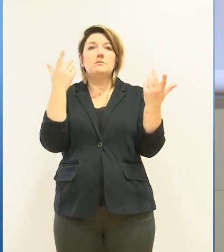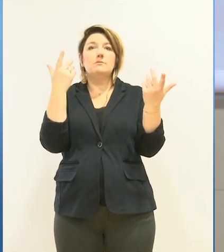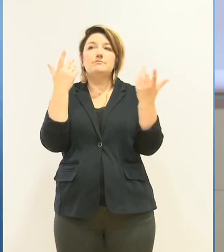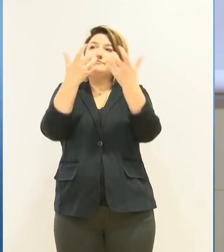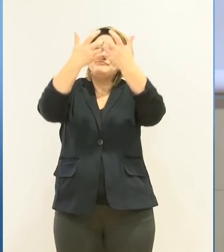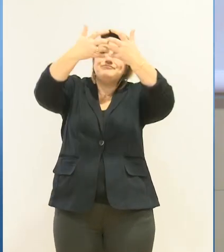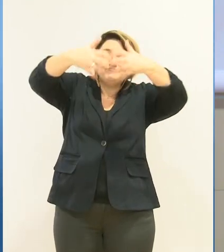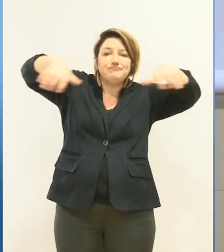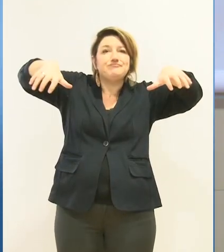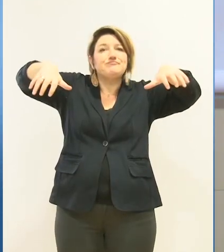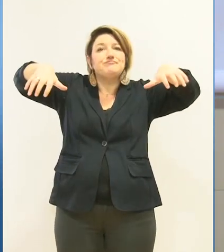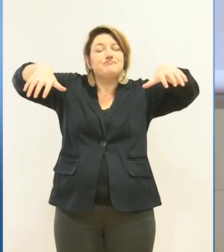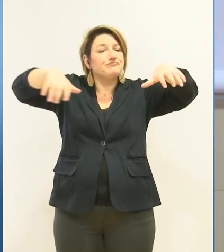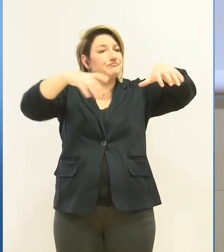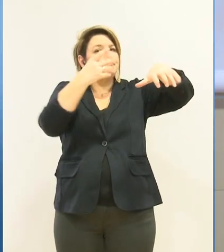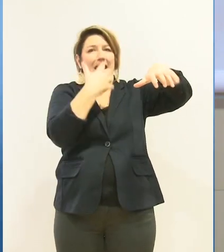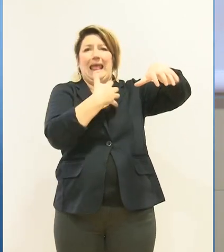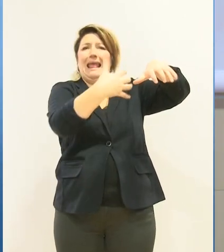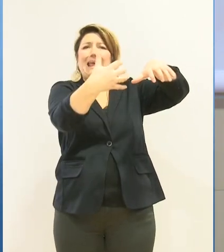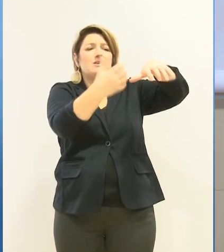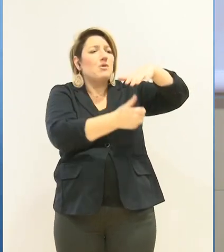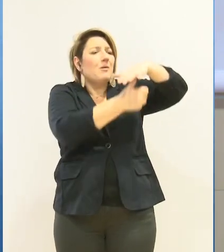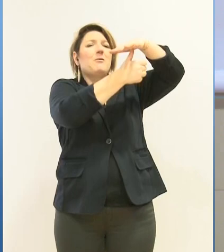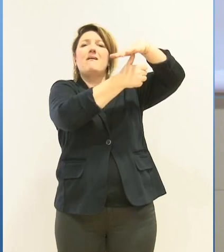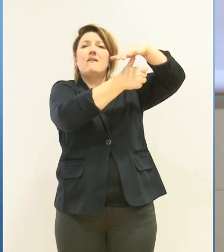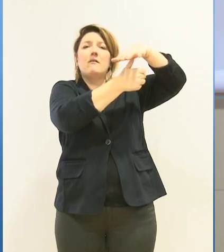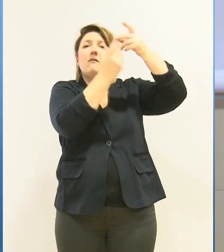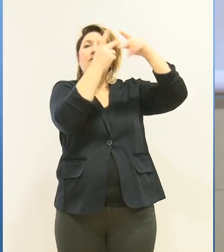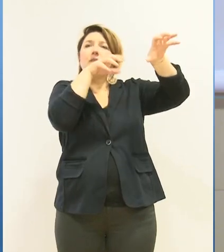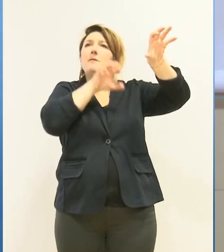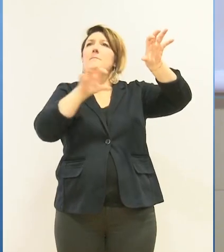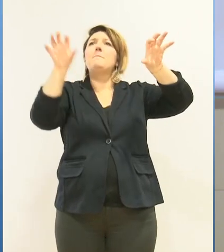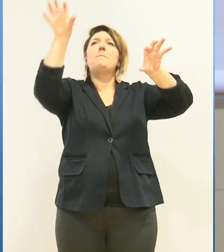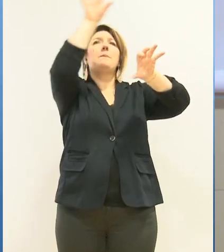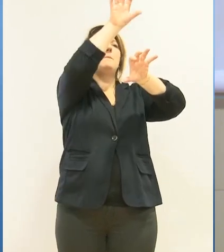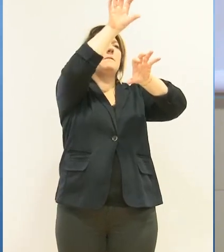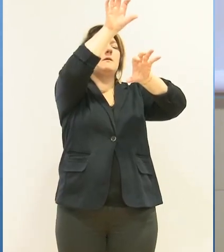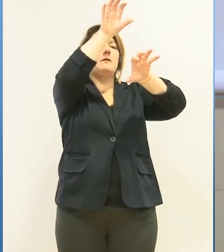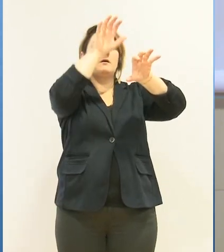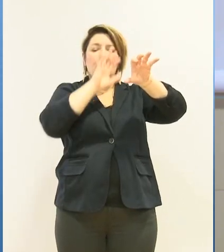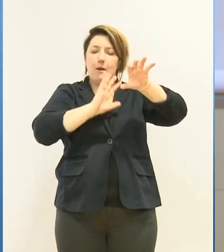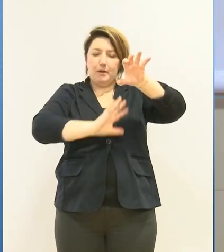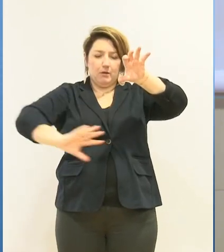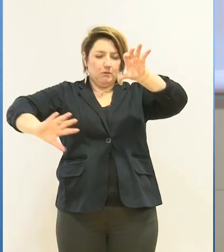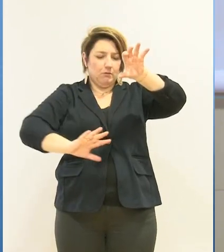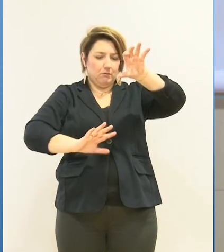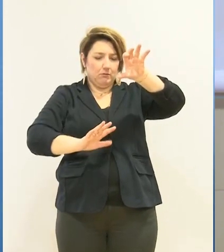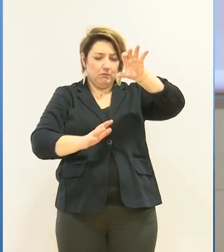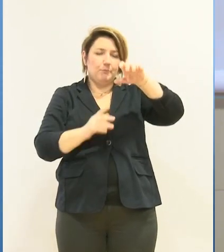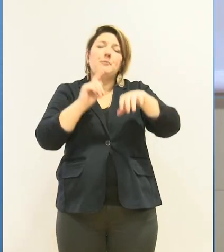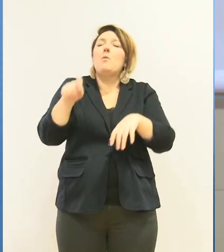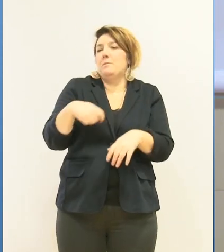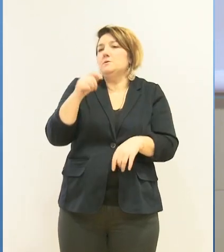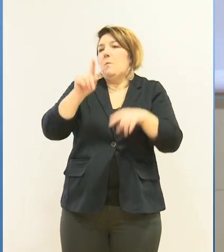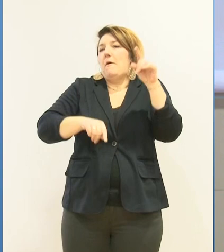d'archipels de richesse avec des poches de pauvreté dramatique là aussi mais